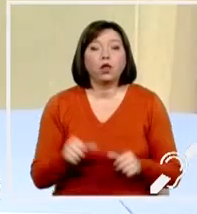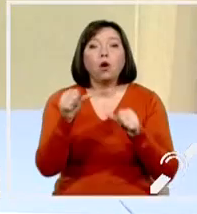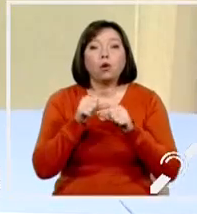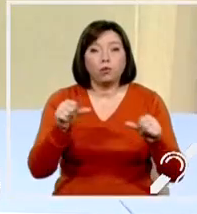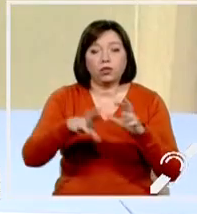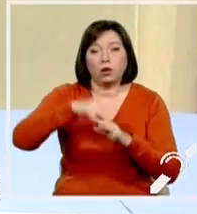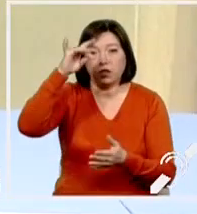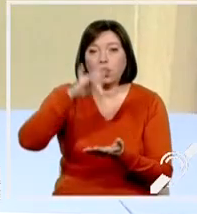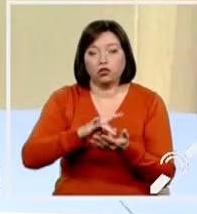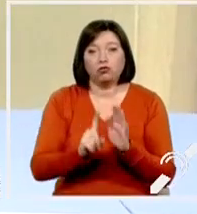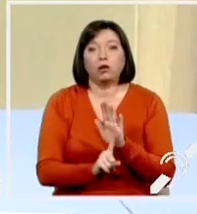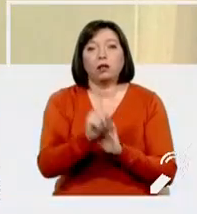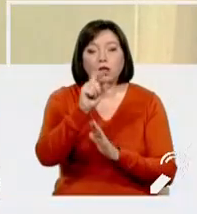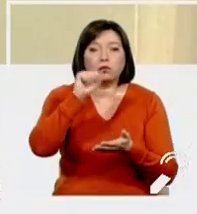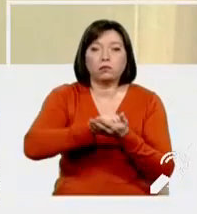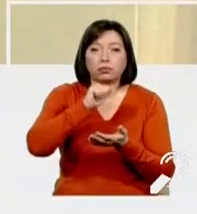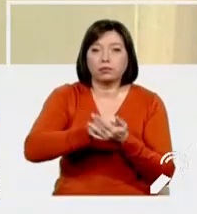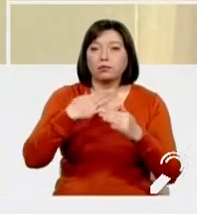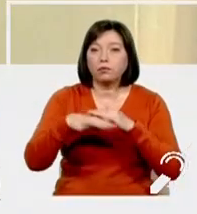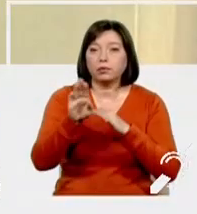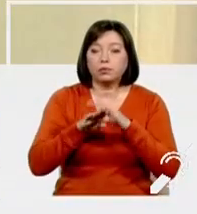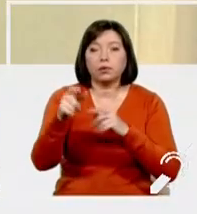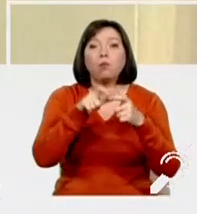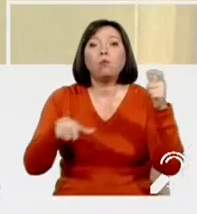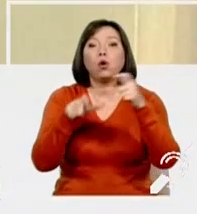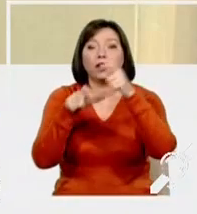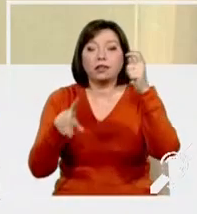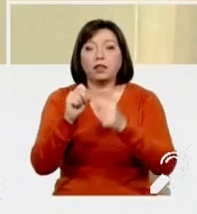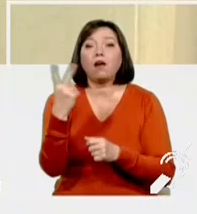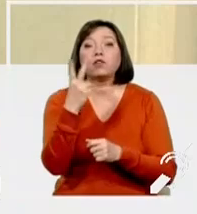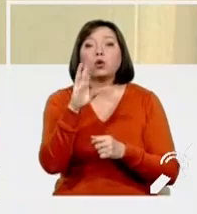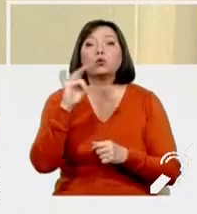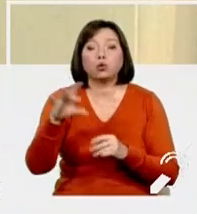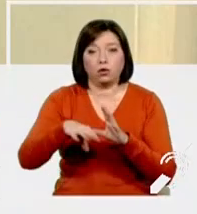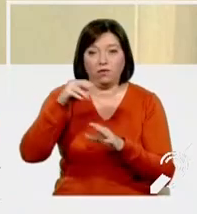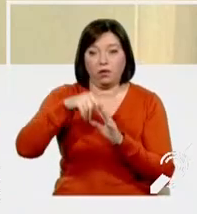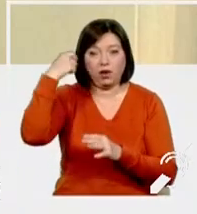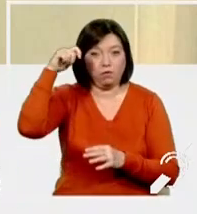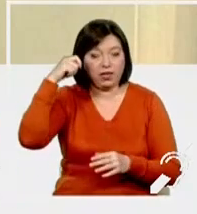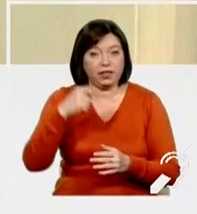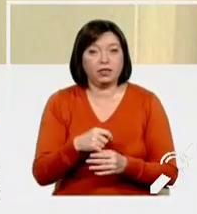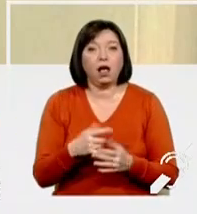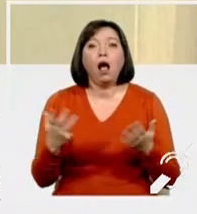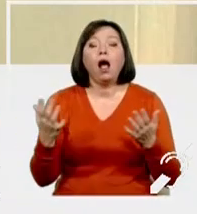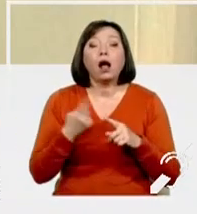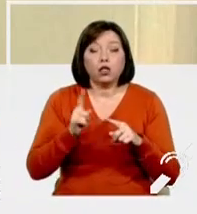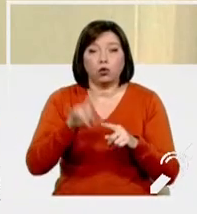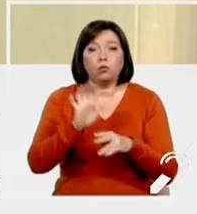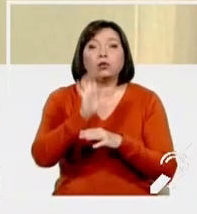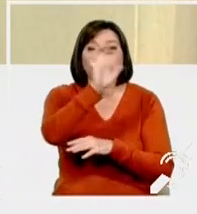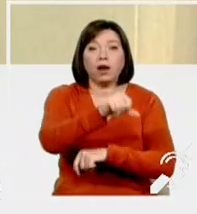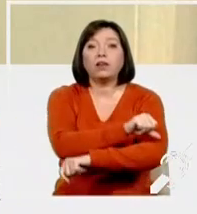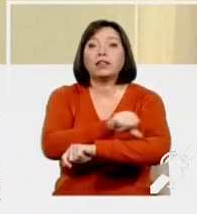Comisia Electorală Centrală a început tipărirea buletinelor de vot pentru turul 2 al alegerilor prezidențiale, care vor fi trimise